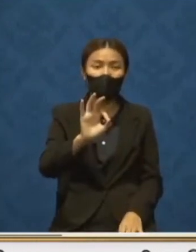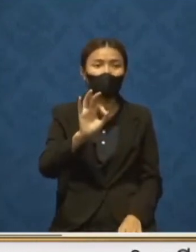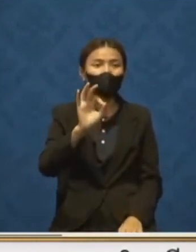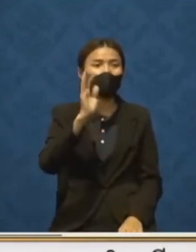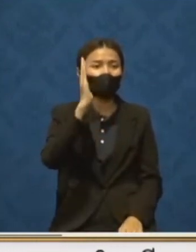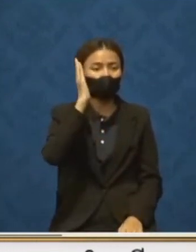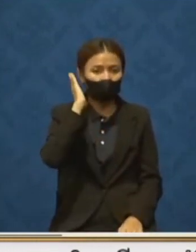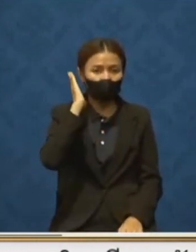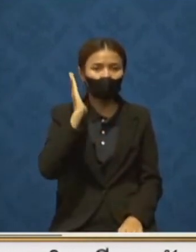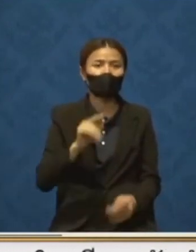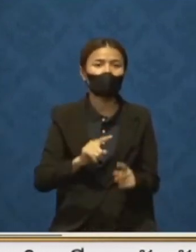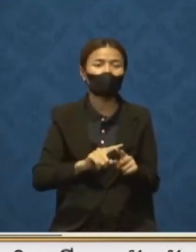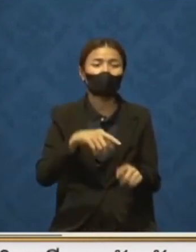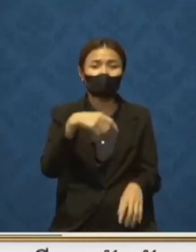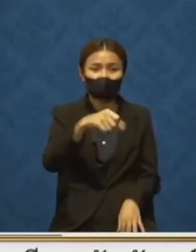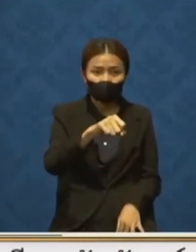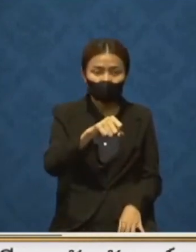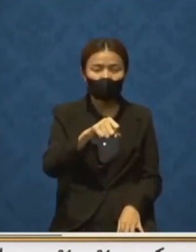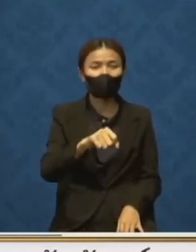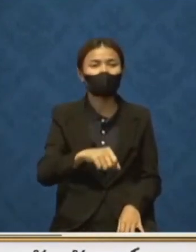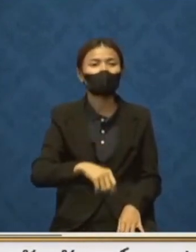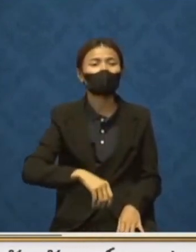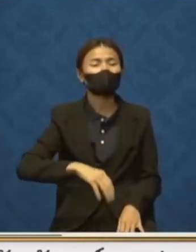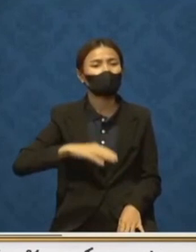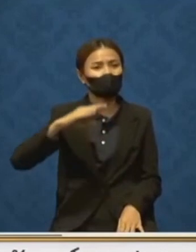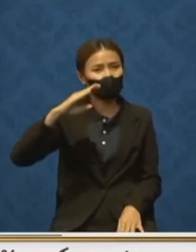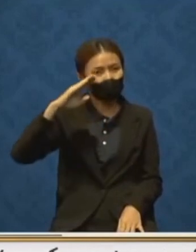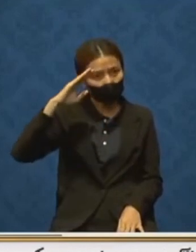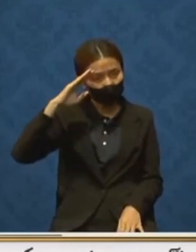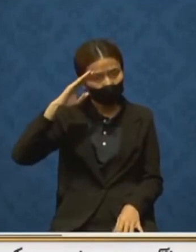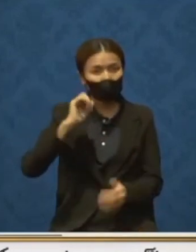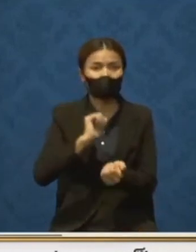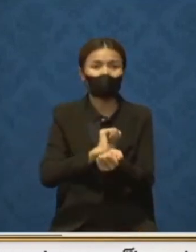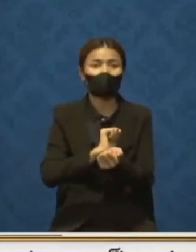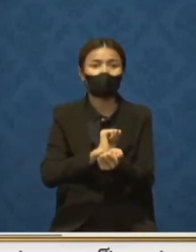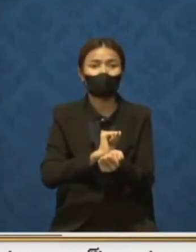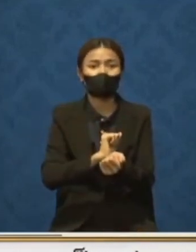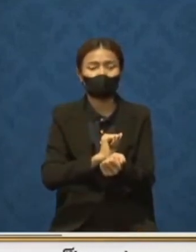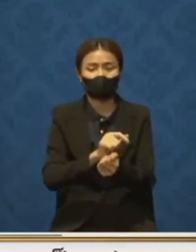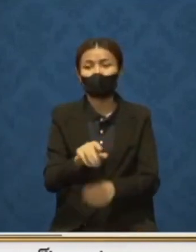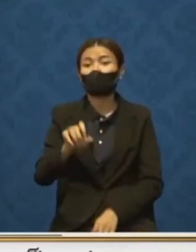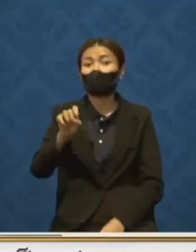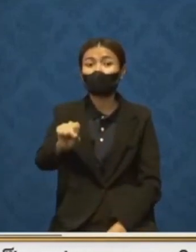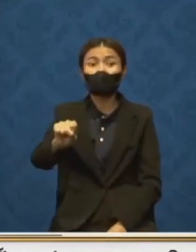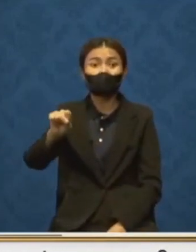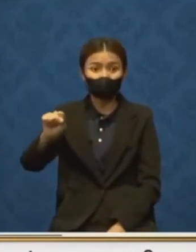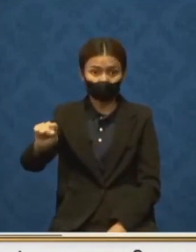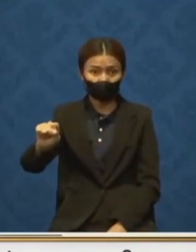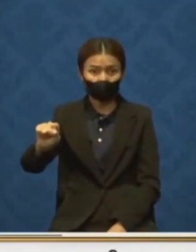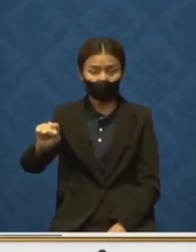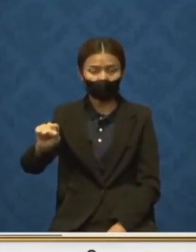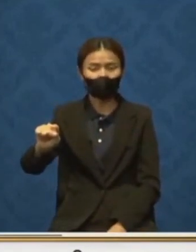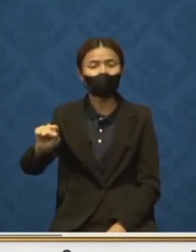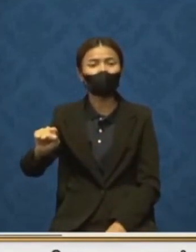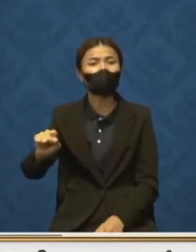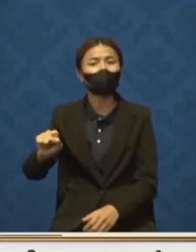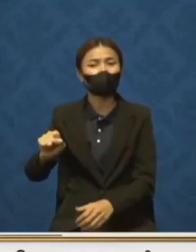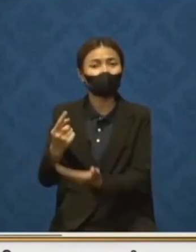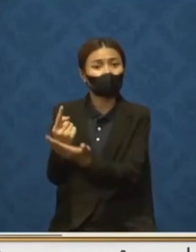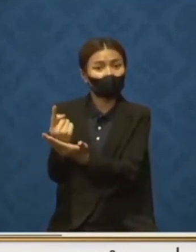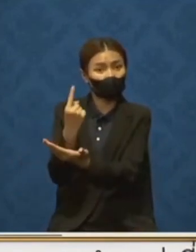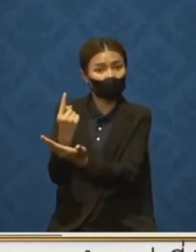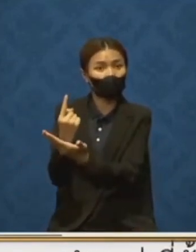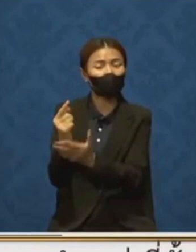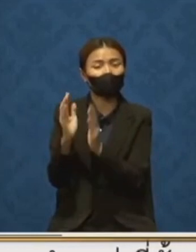นายสุรชัยเลี่ยมเลิศชัยและ 10. พลเอกอักษราเกิดผล สภาผู้แทนราษฎรได้มีมติแต่งตั้งสมาชิกส